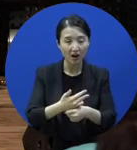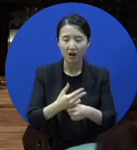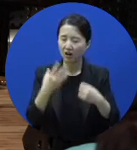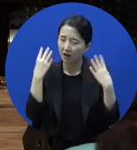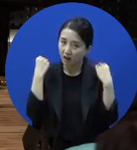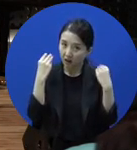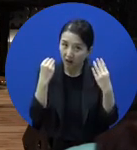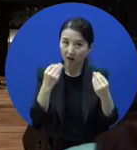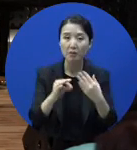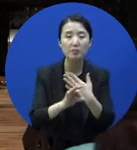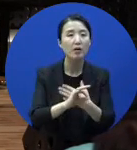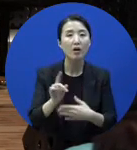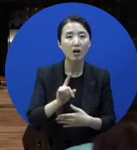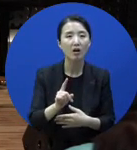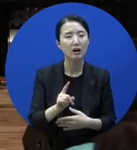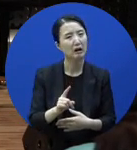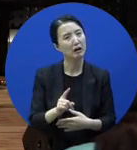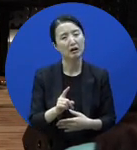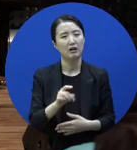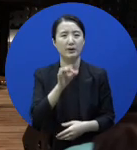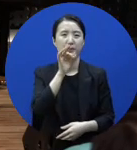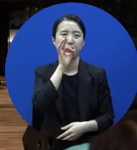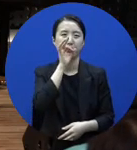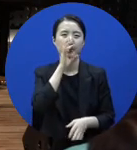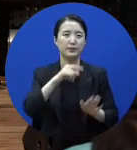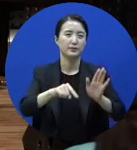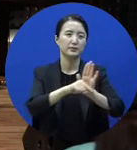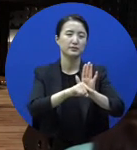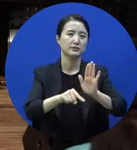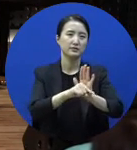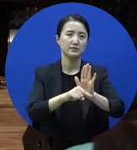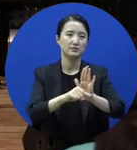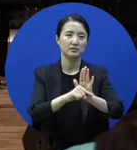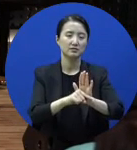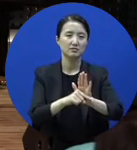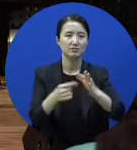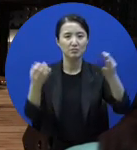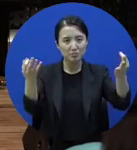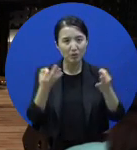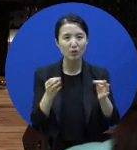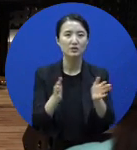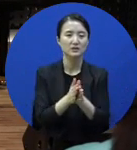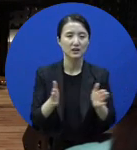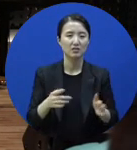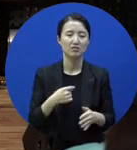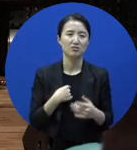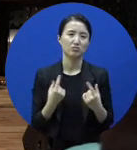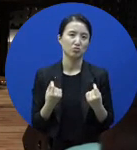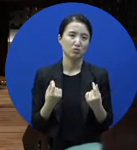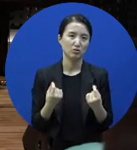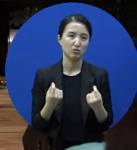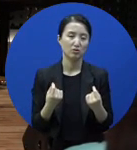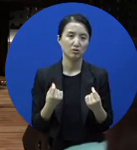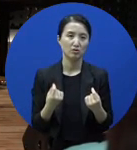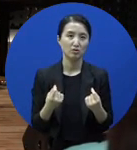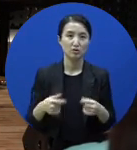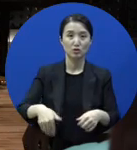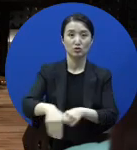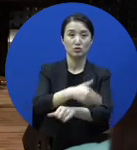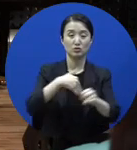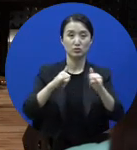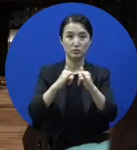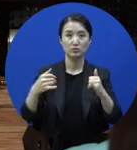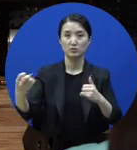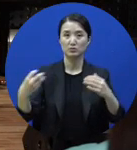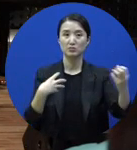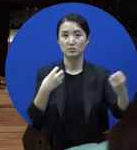그렇게 존재감이 없는 거죠. 안 되는구나, 저 사람. 그런 부분들이 있는 거죠. 그래서 약간 생각해 보세요. 7년까지 계속 안 되고